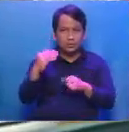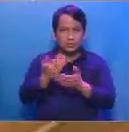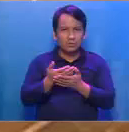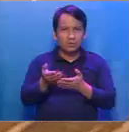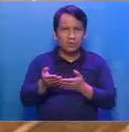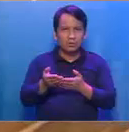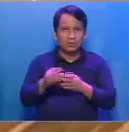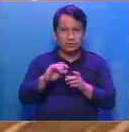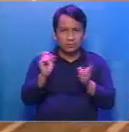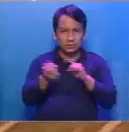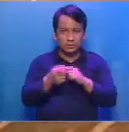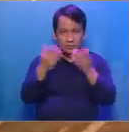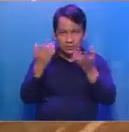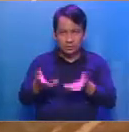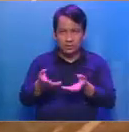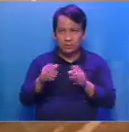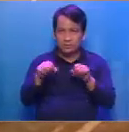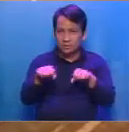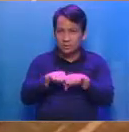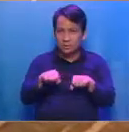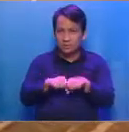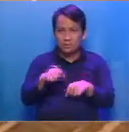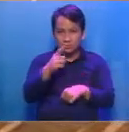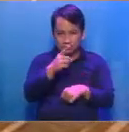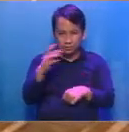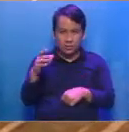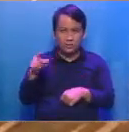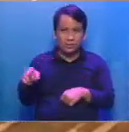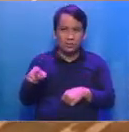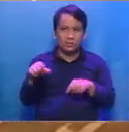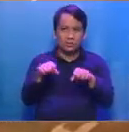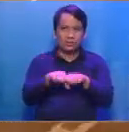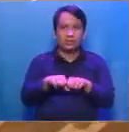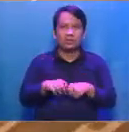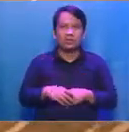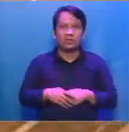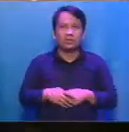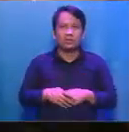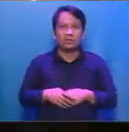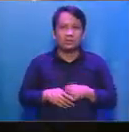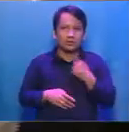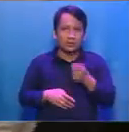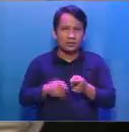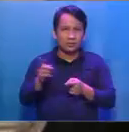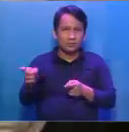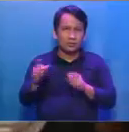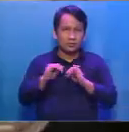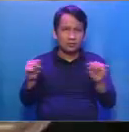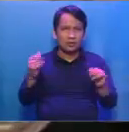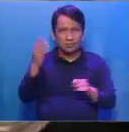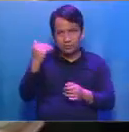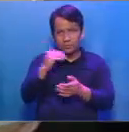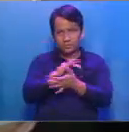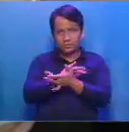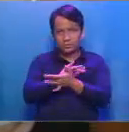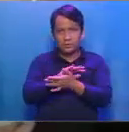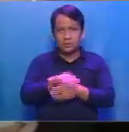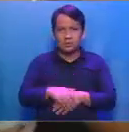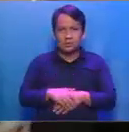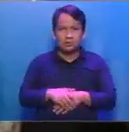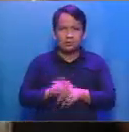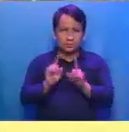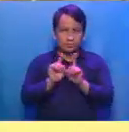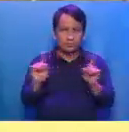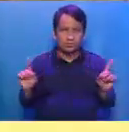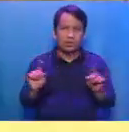accessories. Ibinagsak din ang presyo sa 100 piso kada pares. Matumal dahil lang COVID, laging social